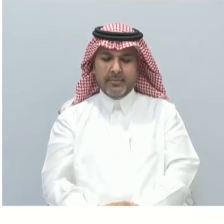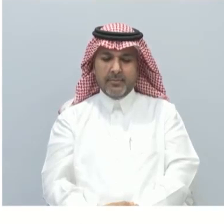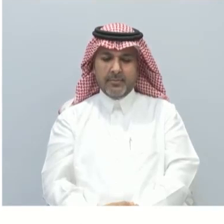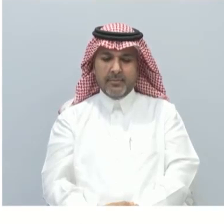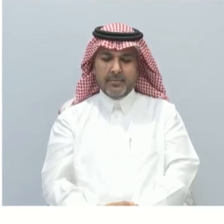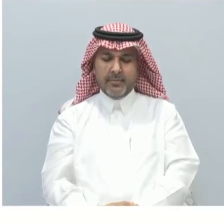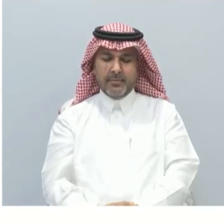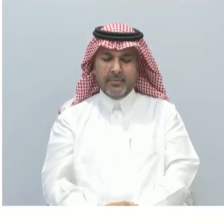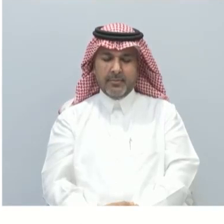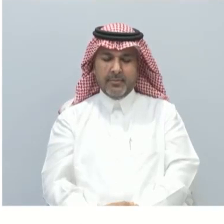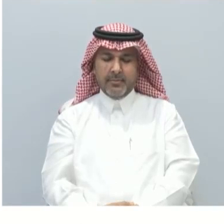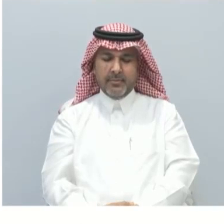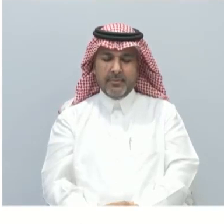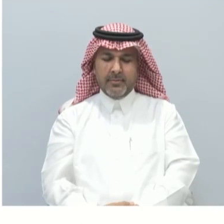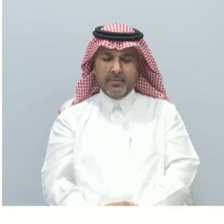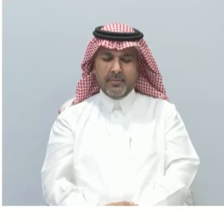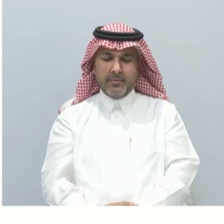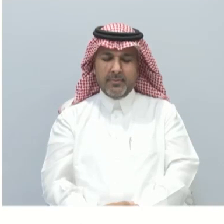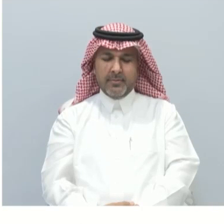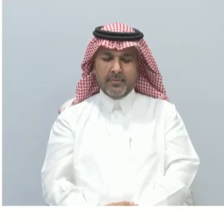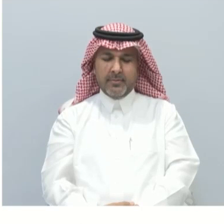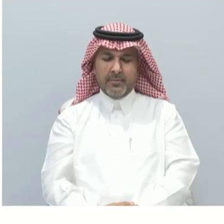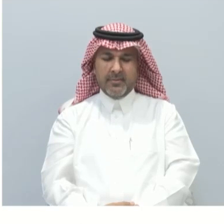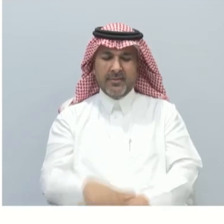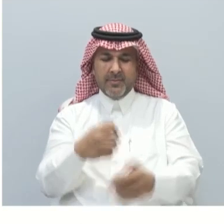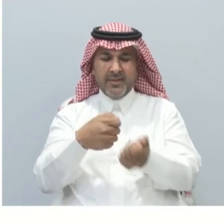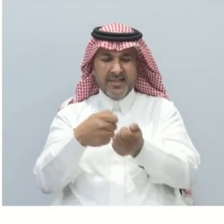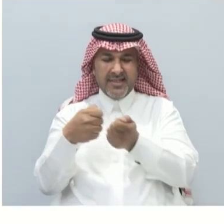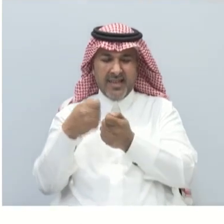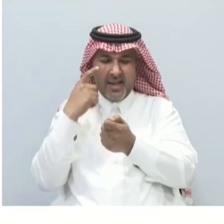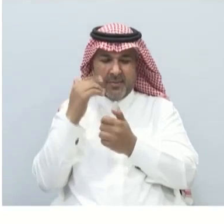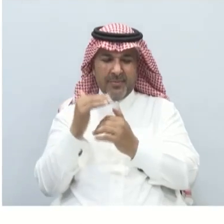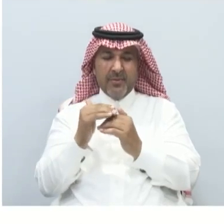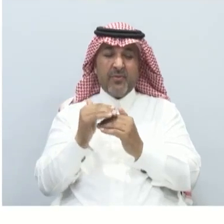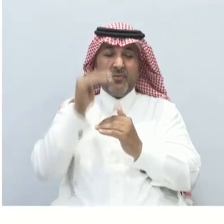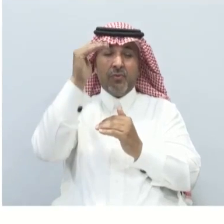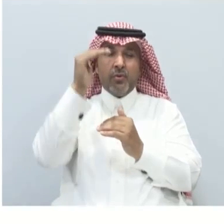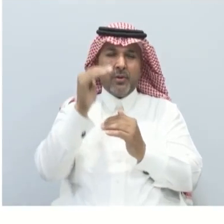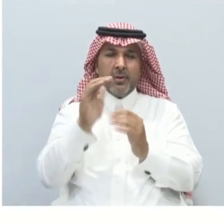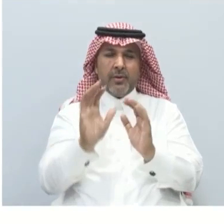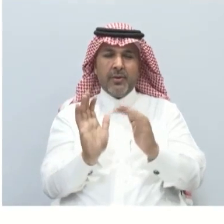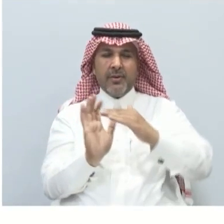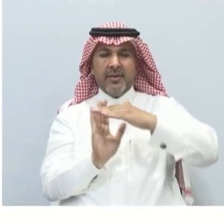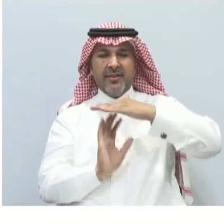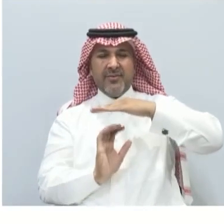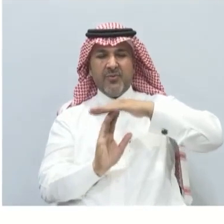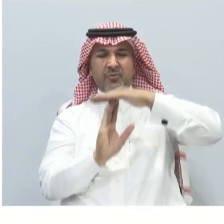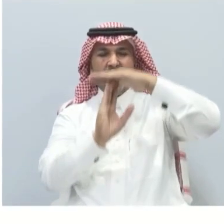بمقدار ثلاثه على ثمانيه وعندك هنا ايضا انسحاب نحو الاعلى